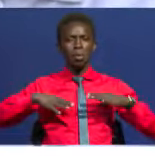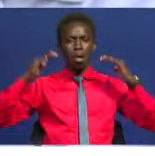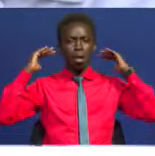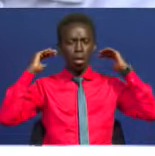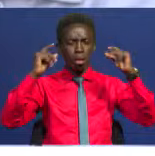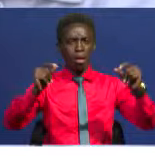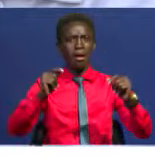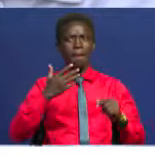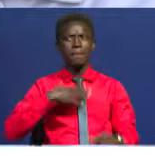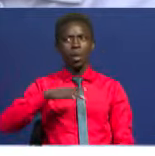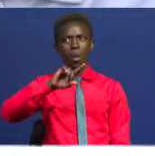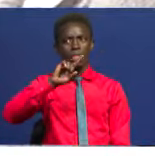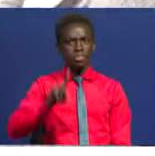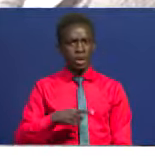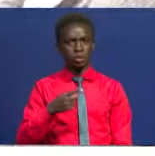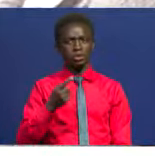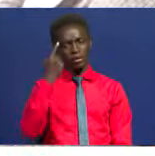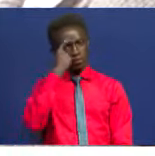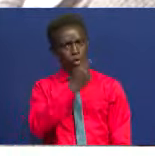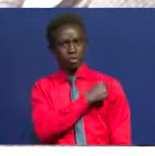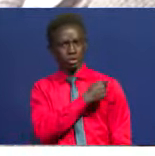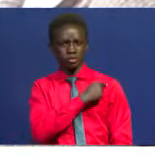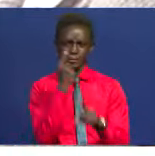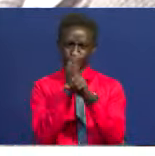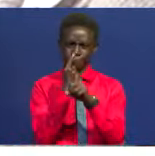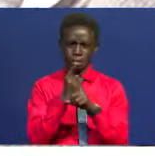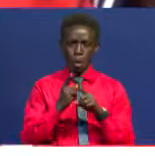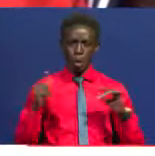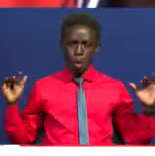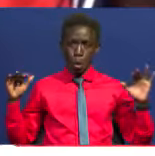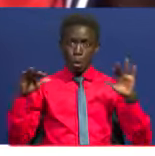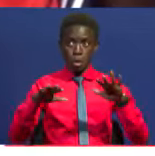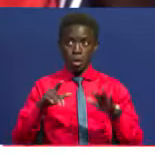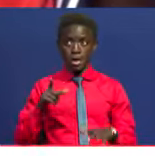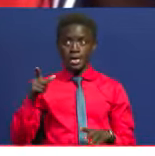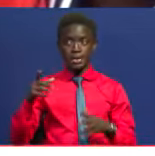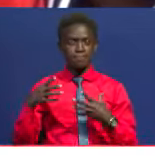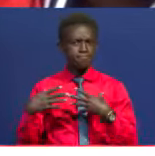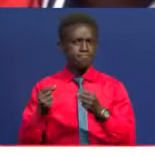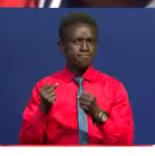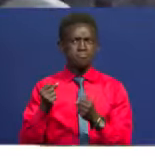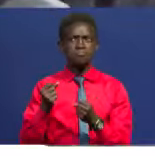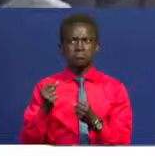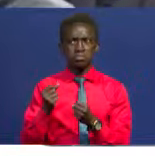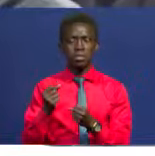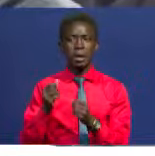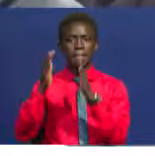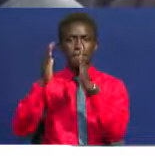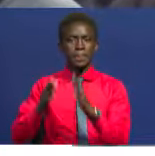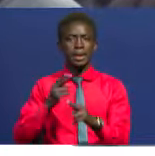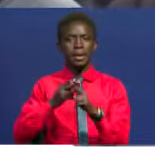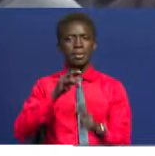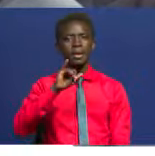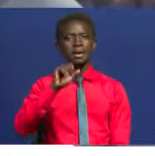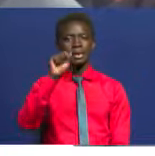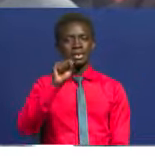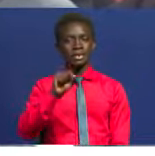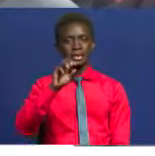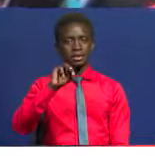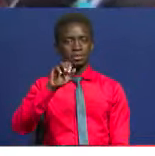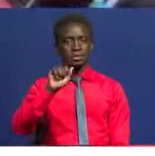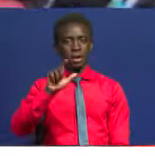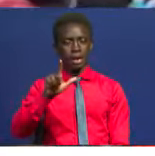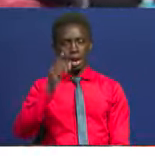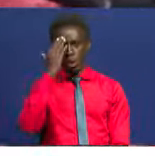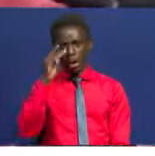afya katika kaunti hiyo, Gavana Mutai alisifia kukamatwa kwa soroveya wa kaunti hiyo Ismail Koskei kwa madai ya